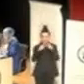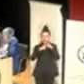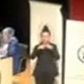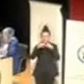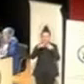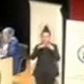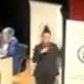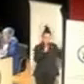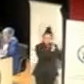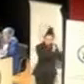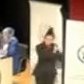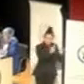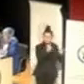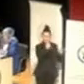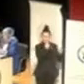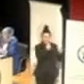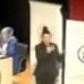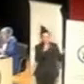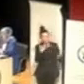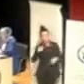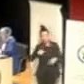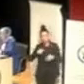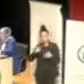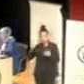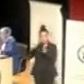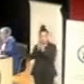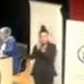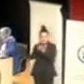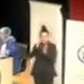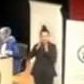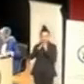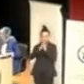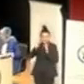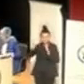ya da özel yayın evlerinden alınan yayınlar uygulamada yer alıyor.